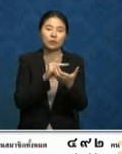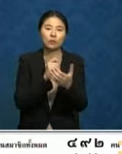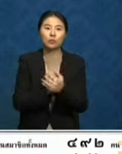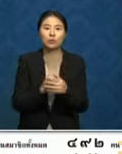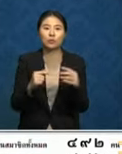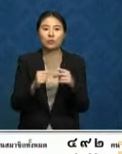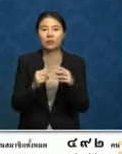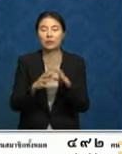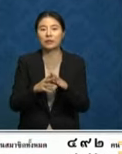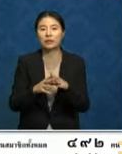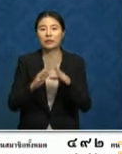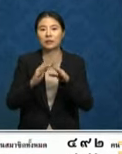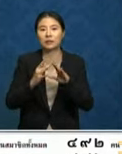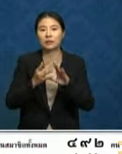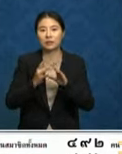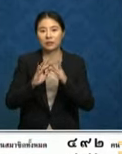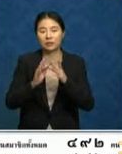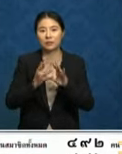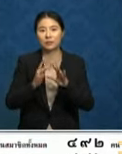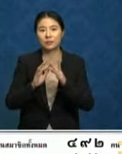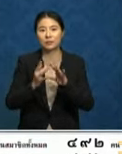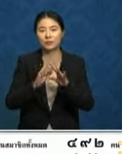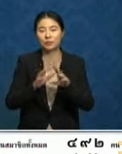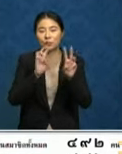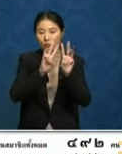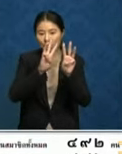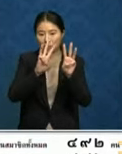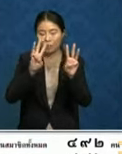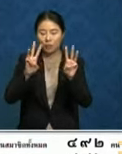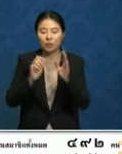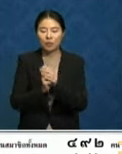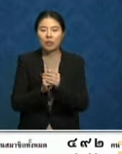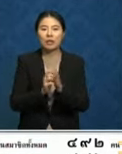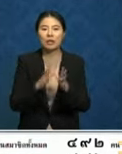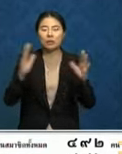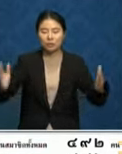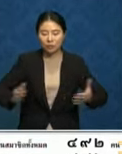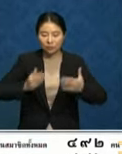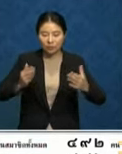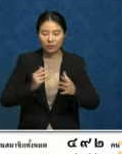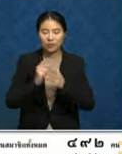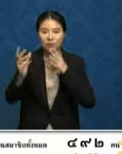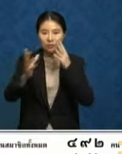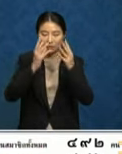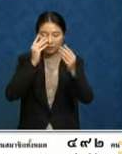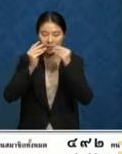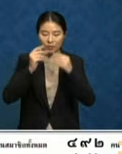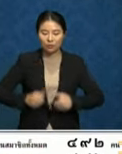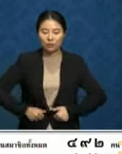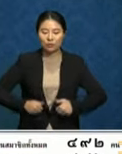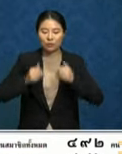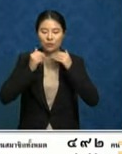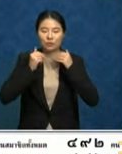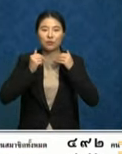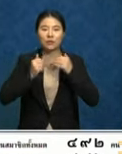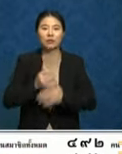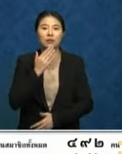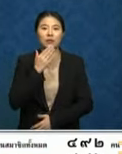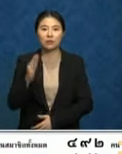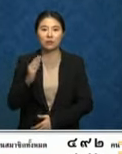เรียกกันว่าไทยมุซึ่งเป็นการส่งเสริมการเรียนรู้ตลอดชีวิตข้อสังเกตข้อที่